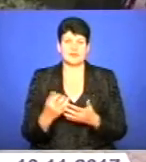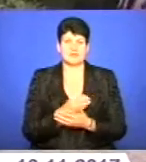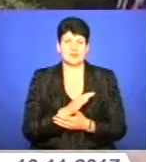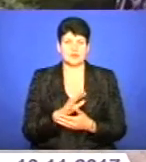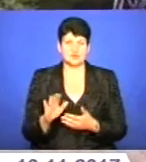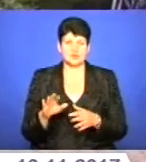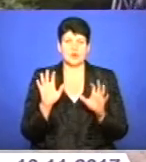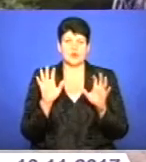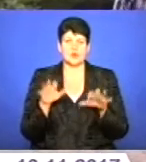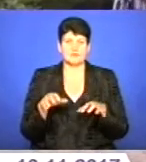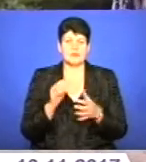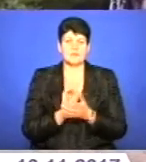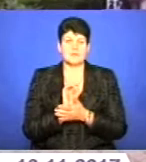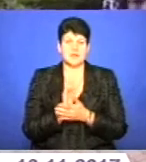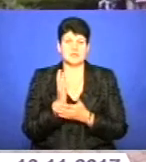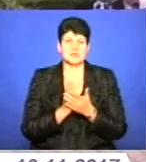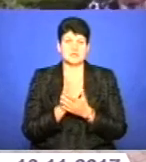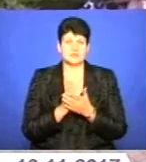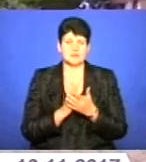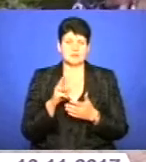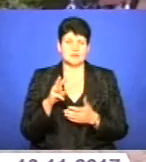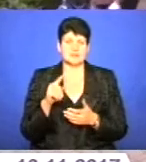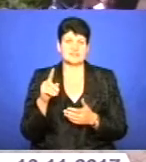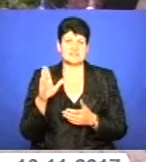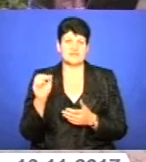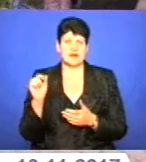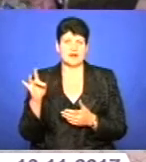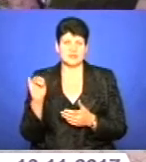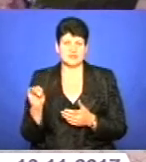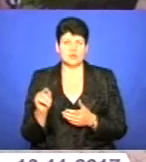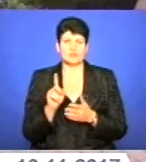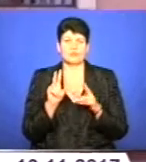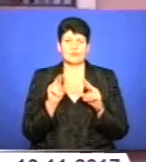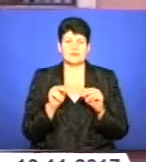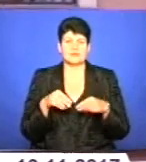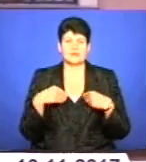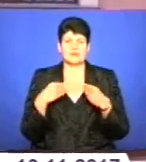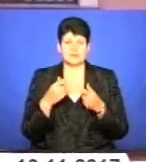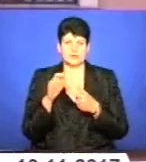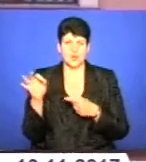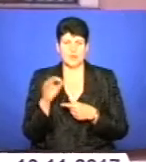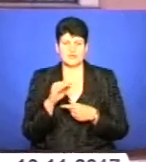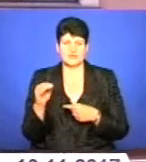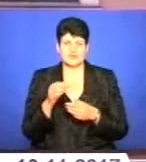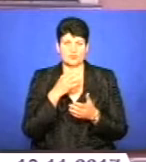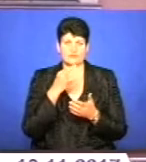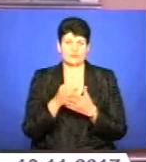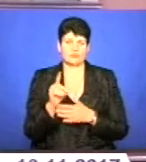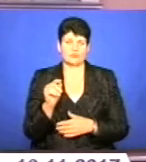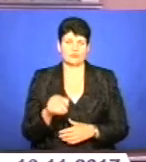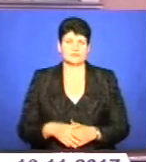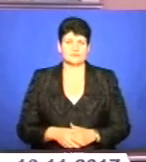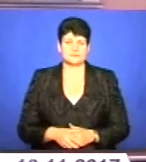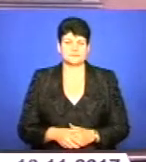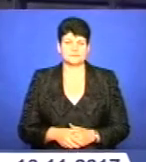Однак голова прес-служби Тернопільської міськради Мар'яна Зварич пообіцяла дати офіційну відповідь у понеділок. Марта Журавель, Андрій Бодак, Вісті